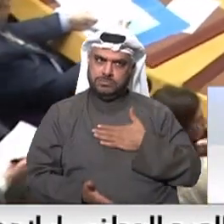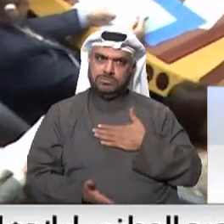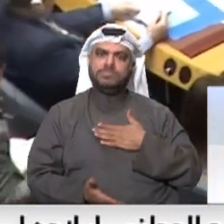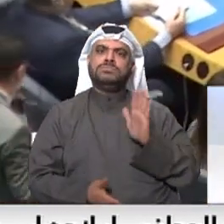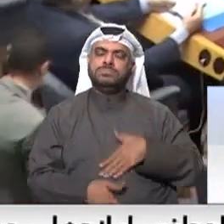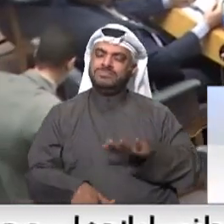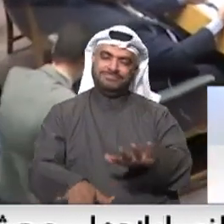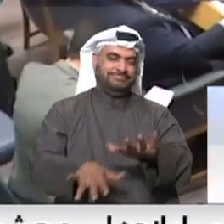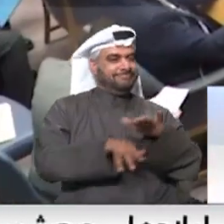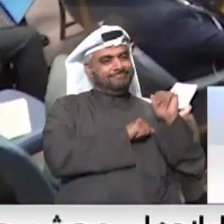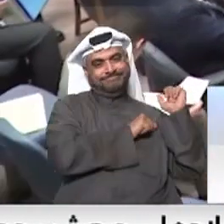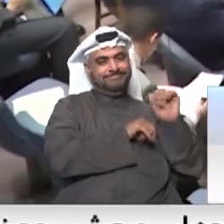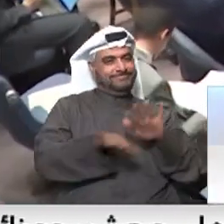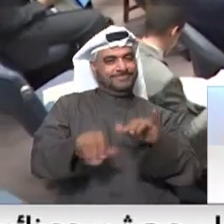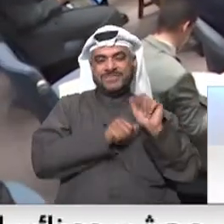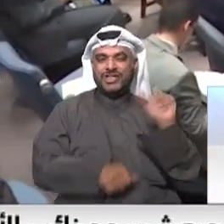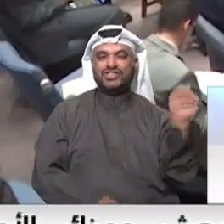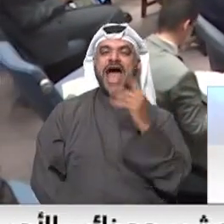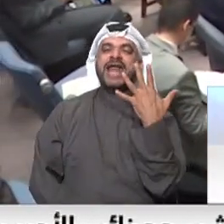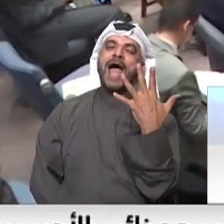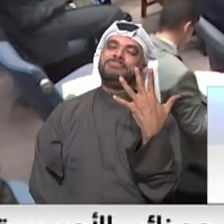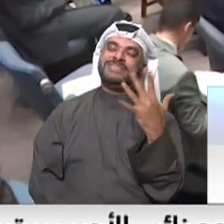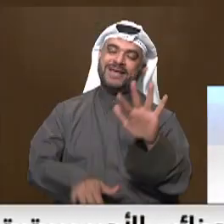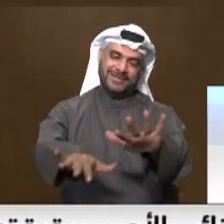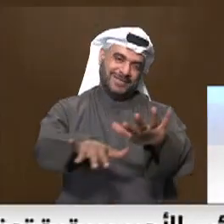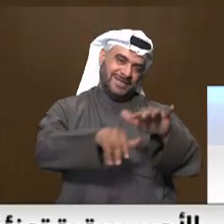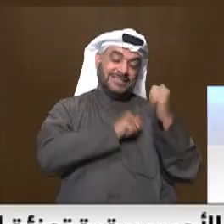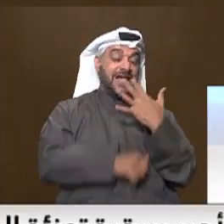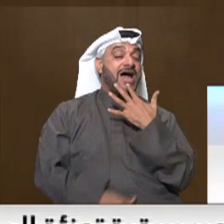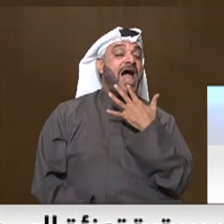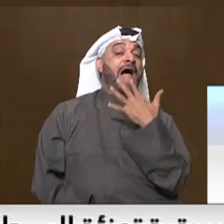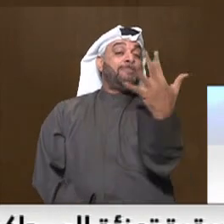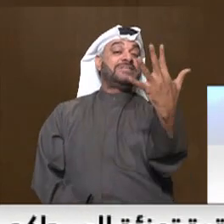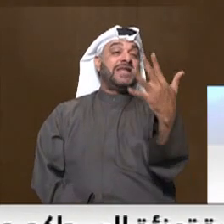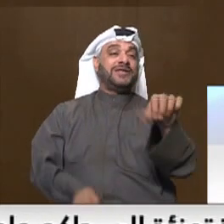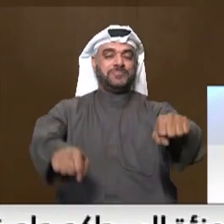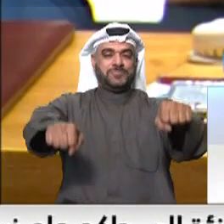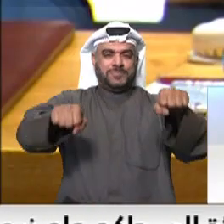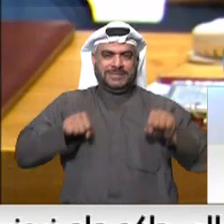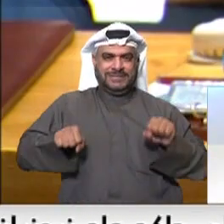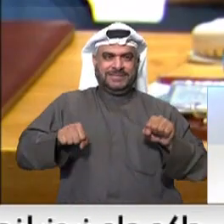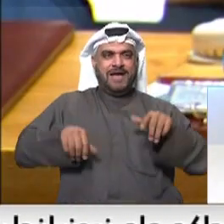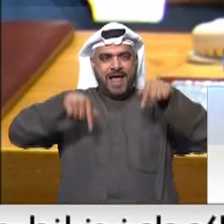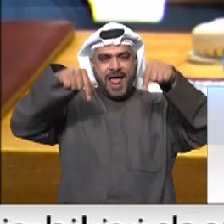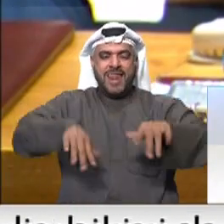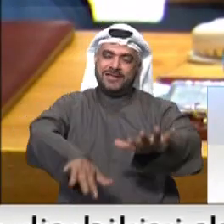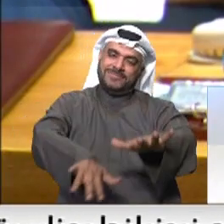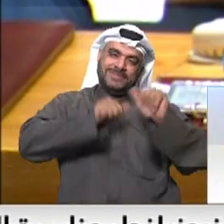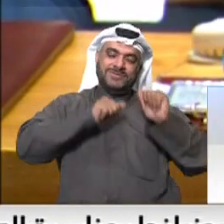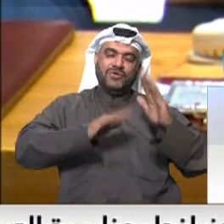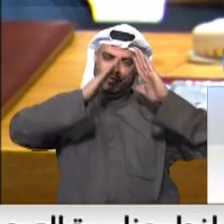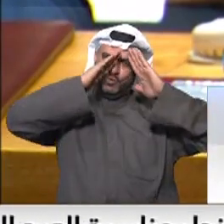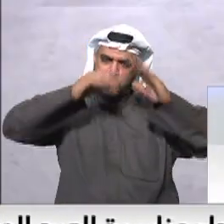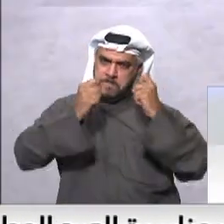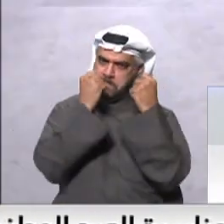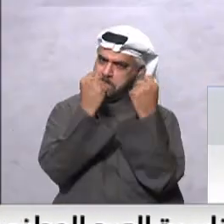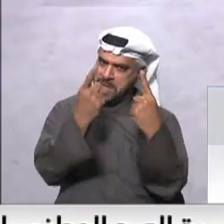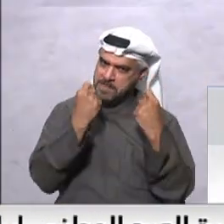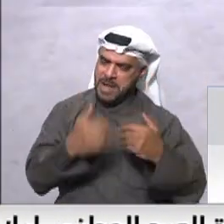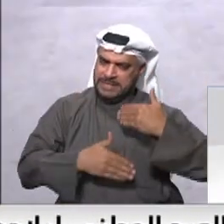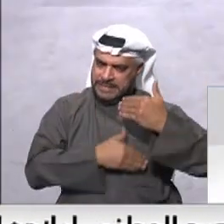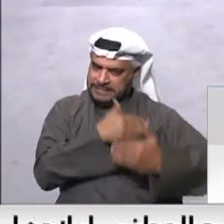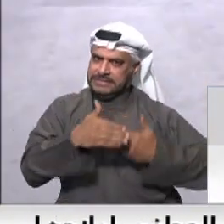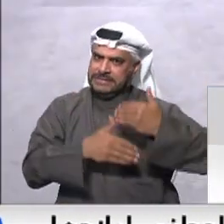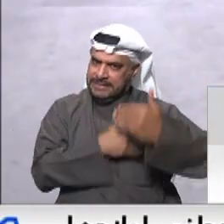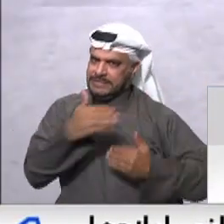منصبها في نهايه شهر مايو القادم بعد خمس سنوات من توليها المنصب ورحبت بالتقدم الملحوظ في